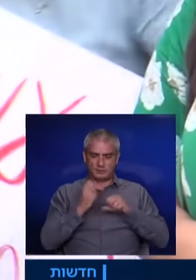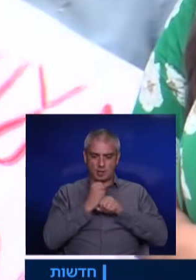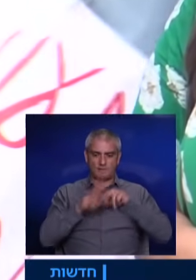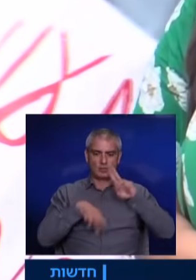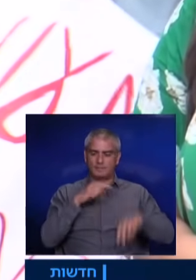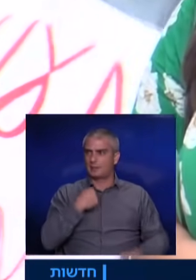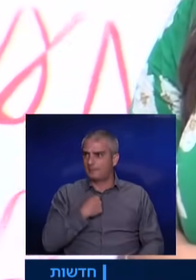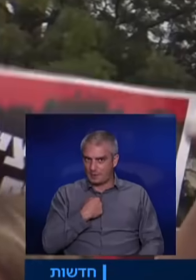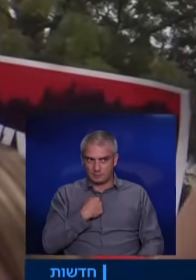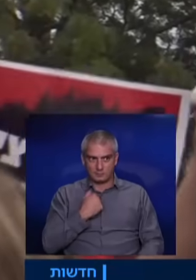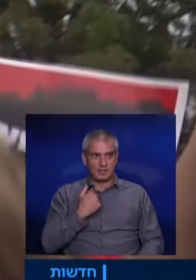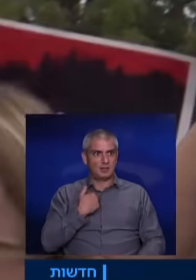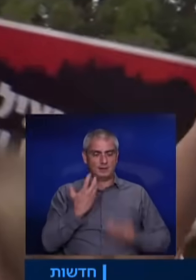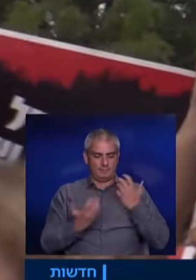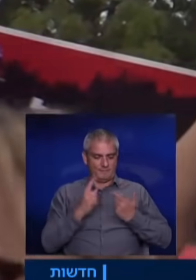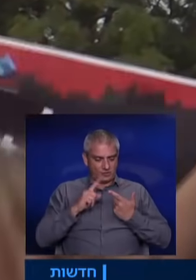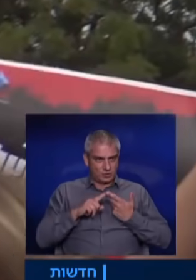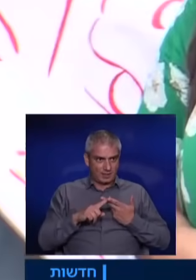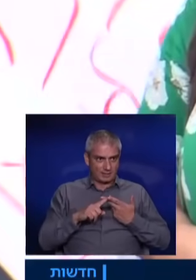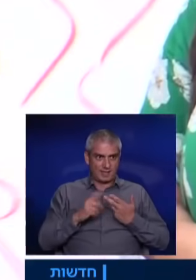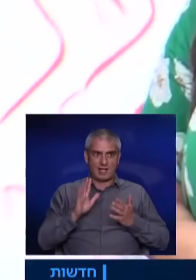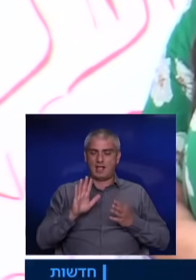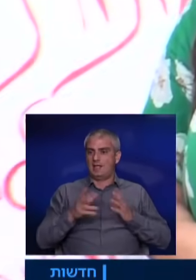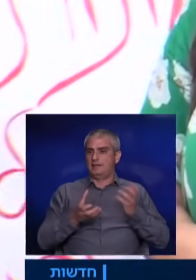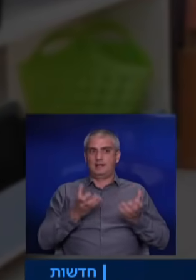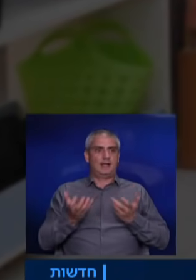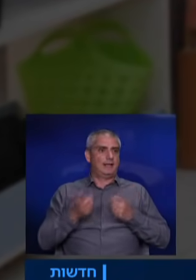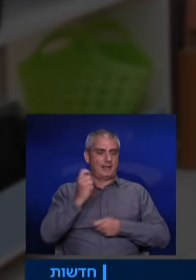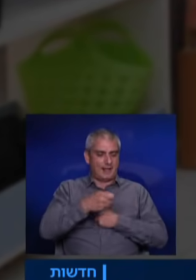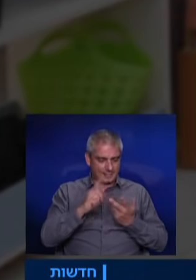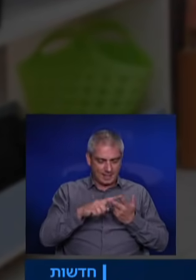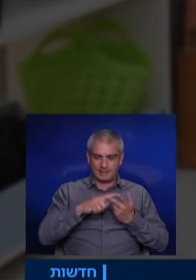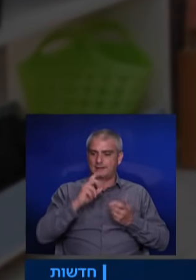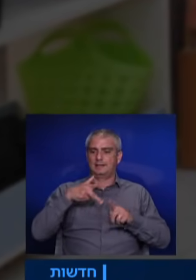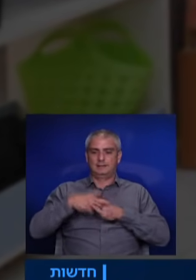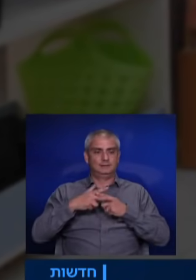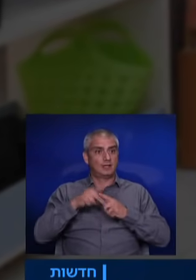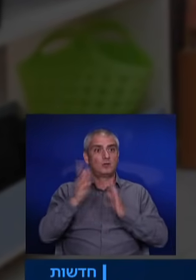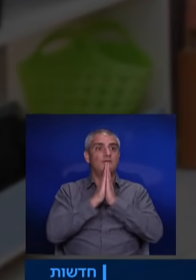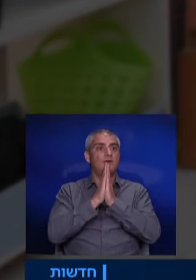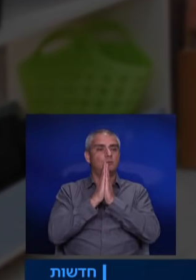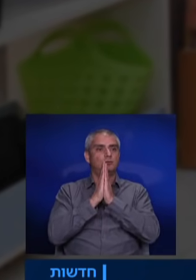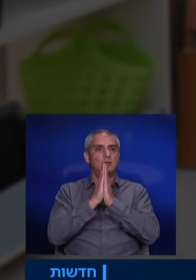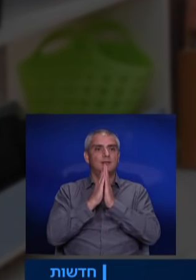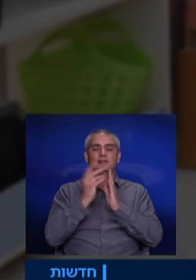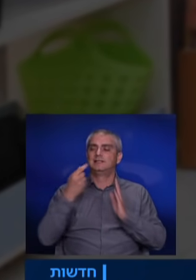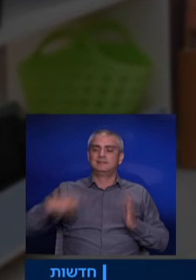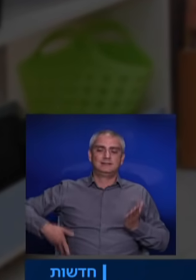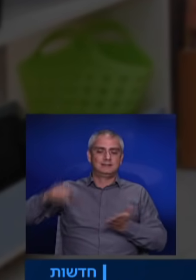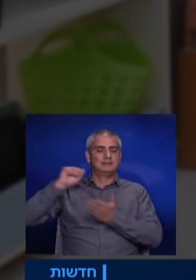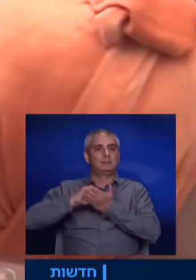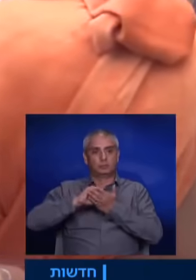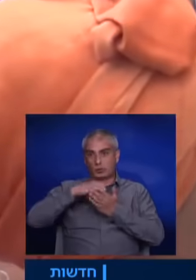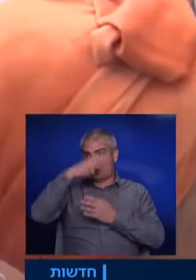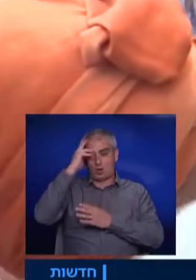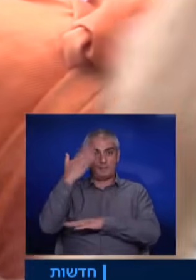כמטפלת, כמבשלת, כגנן, כאינסטלטור. וכן, הן מבקשות את הגדלת תעריף הסבסוד שמקבלים הורים